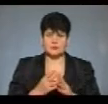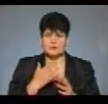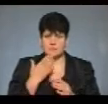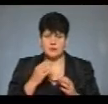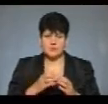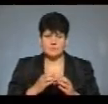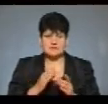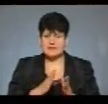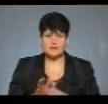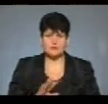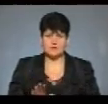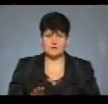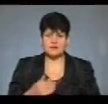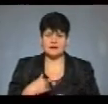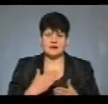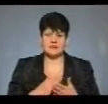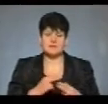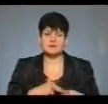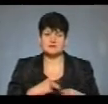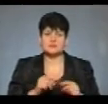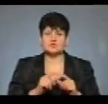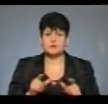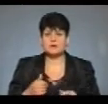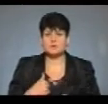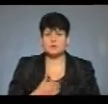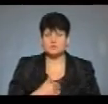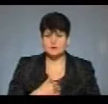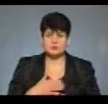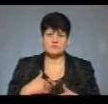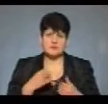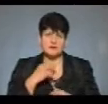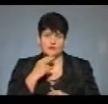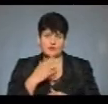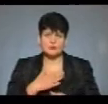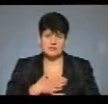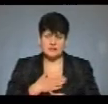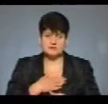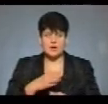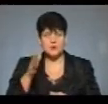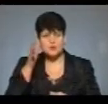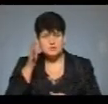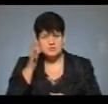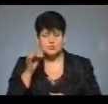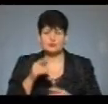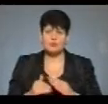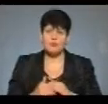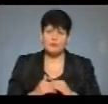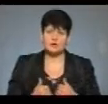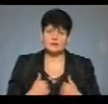теж непорядок. Так як я є працівник школи, то я б хотіла, щоб і звертали увагу на нас, на освіту, щоб допомогли